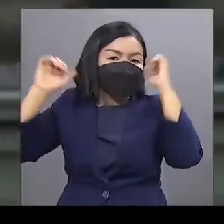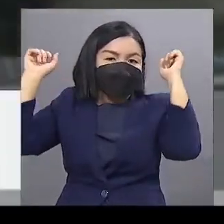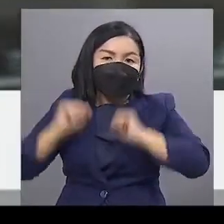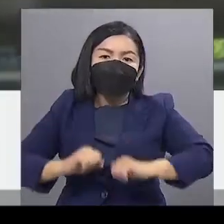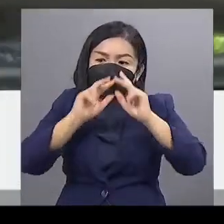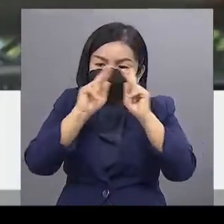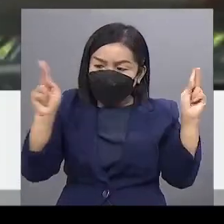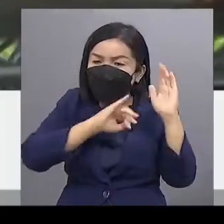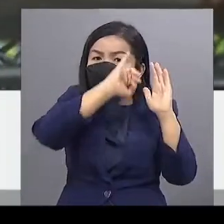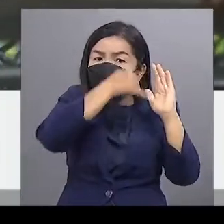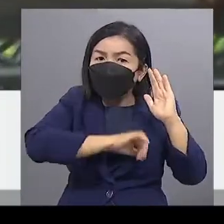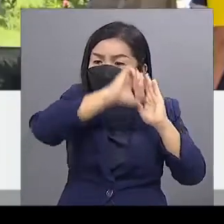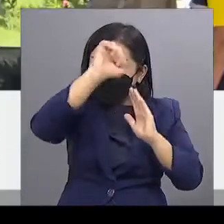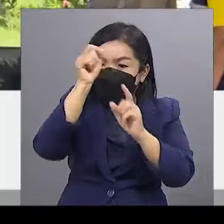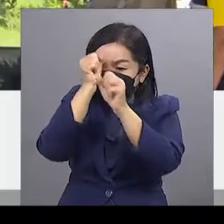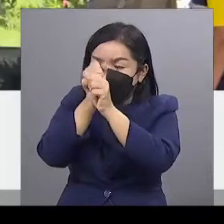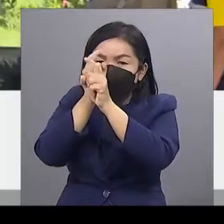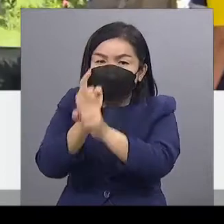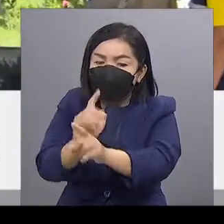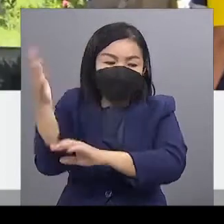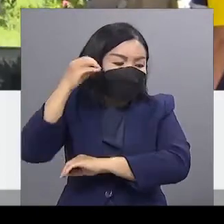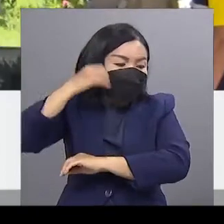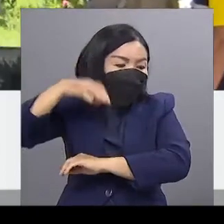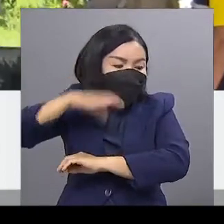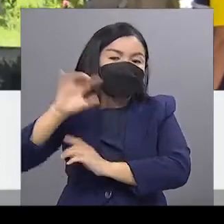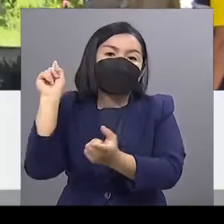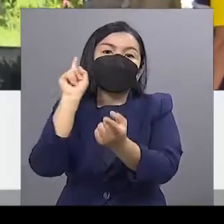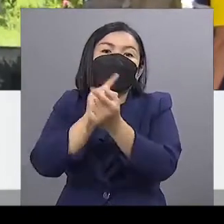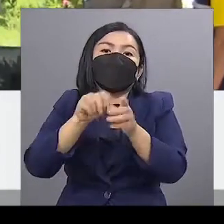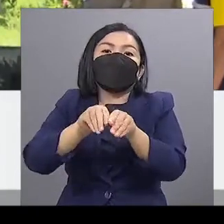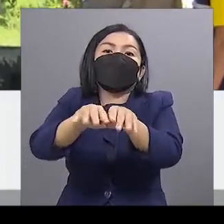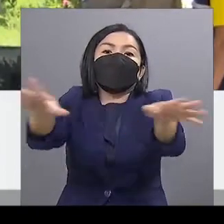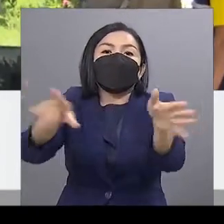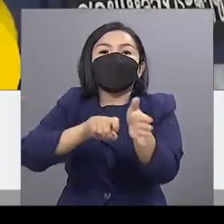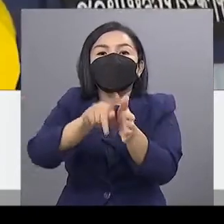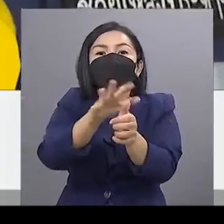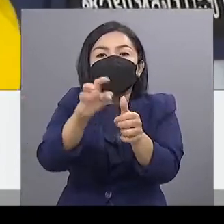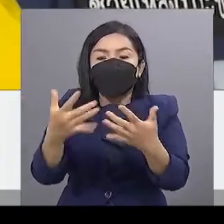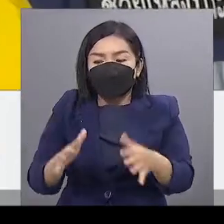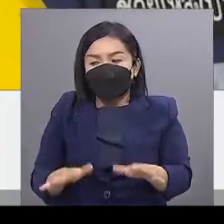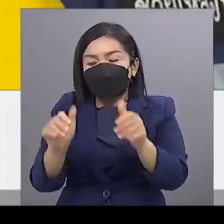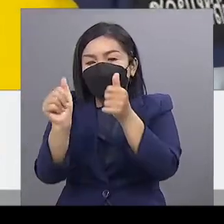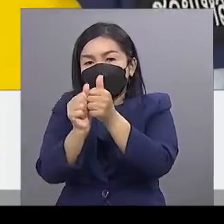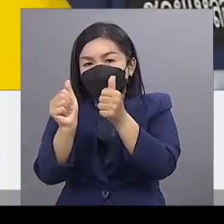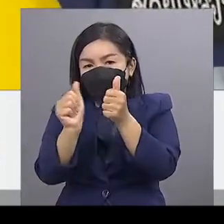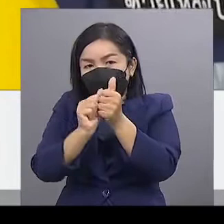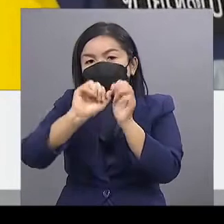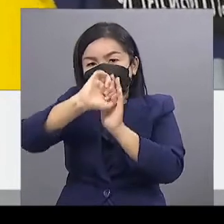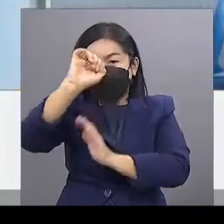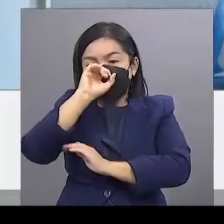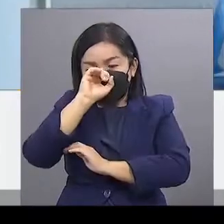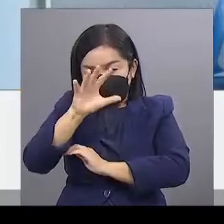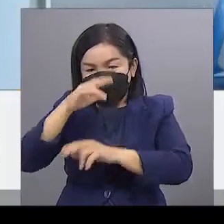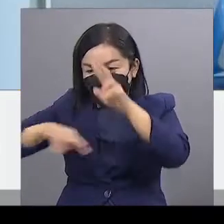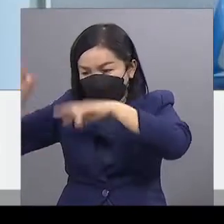ดต่อจังหวัดจนทำให้เกิดคลัสเตอร์ขึ้นมารองผู้ว่าราชการจังหวัดเชียงใหม่ได้กำชับทุกจุดตรวจต้องเป็นไป